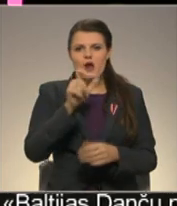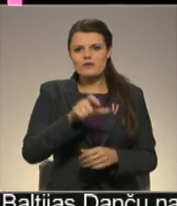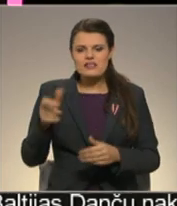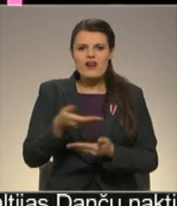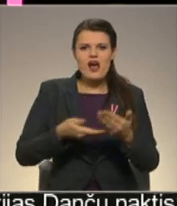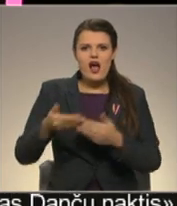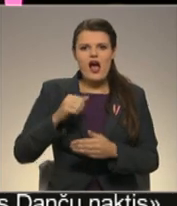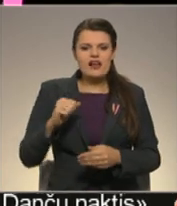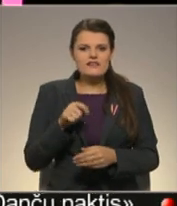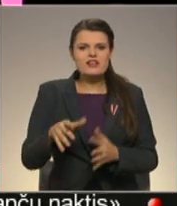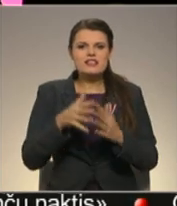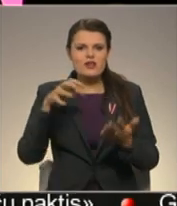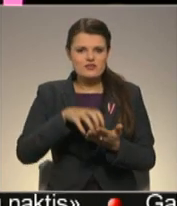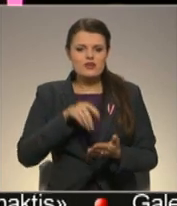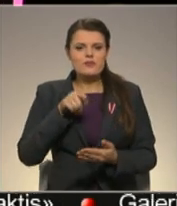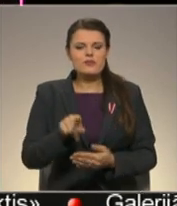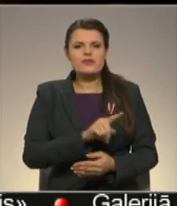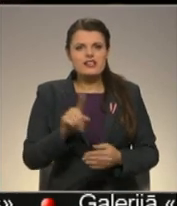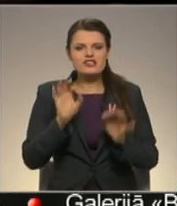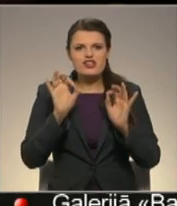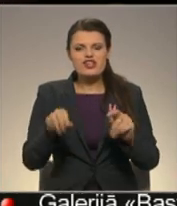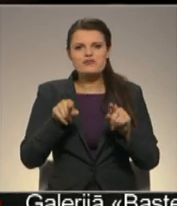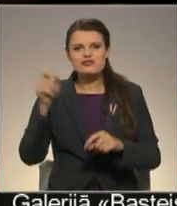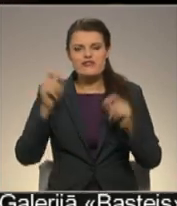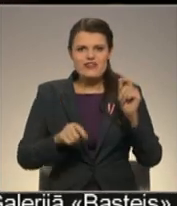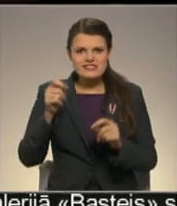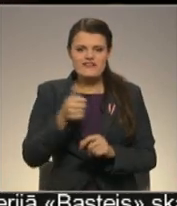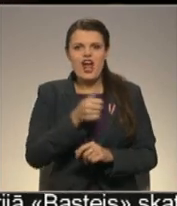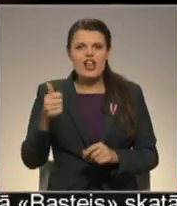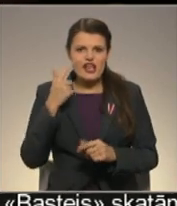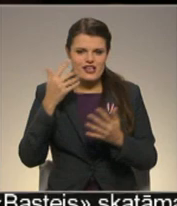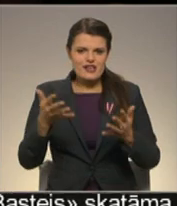aktivitāti. Tāda ir daudz objektu un tas varbūt arī ir tiešām šī festivāla tas īpašais.